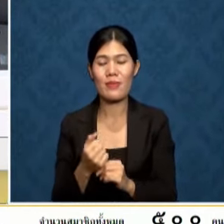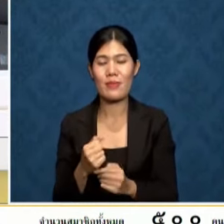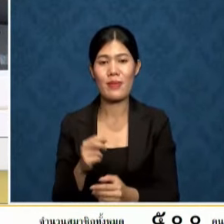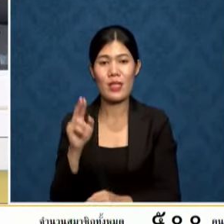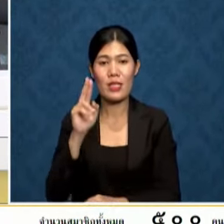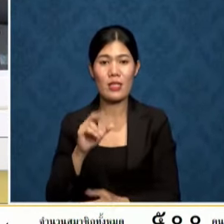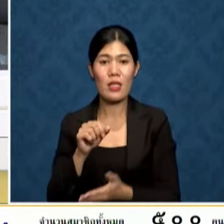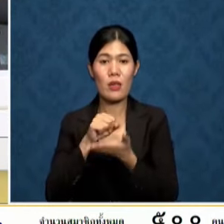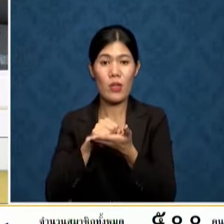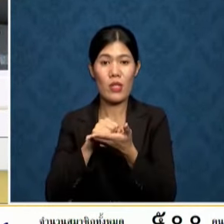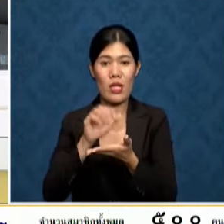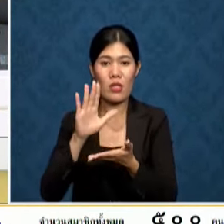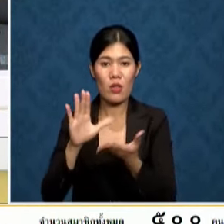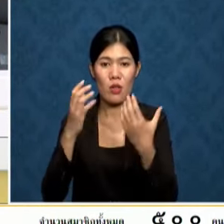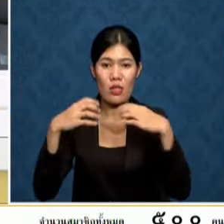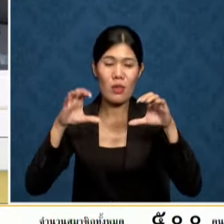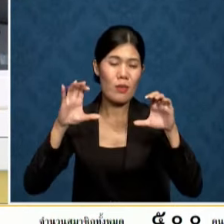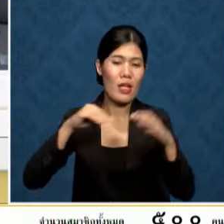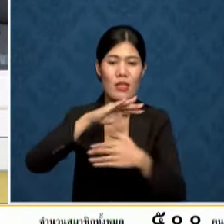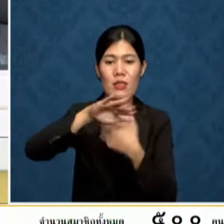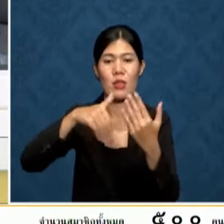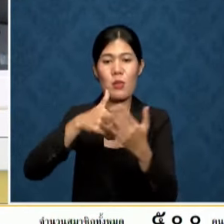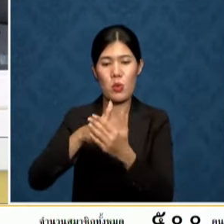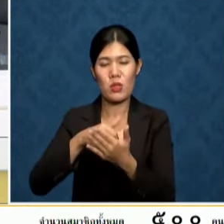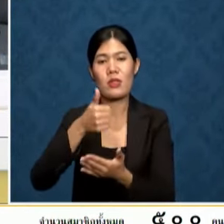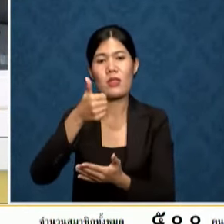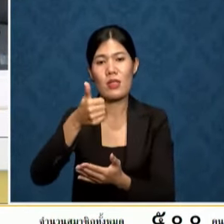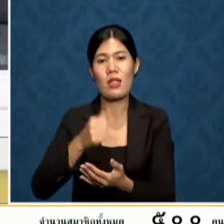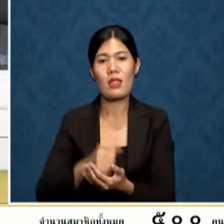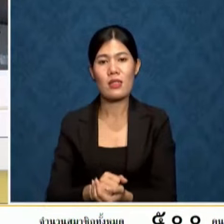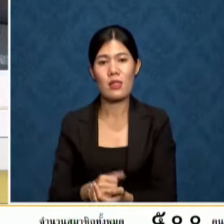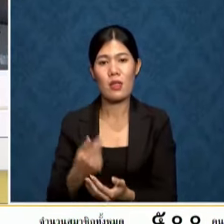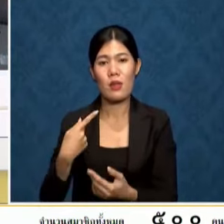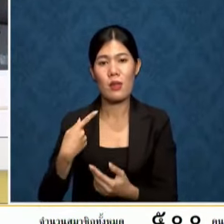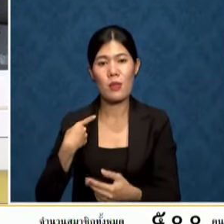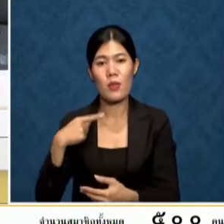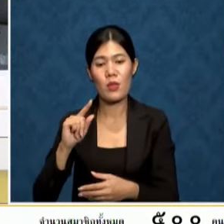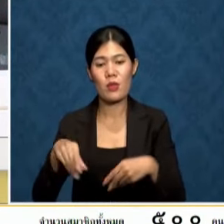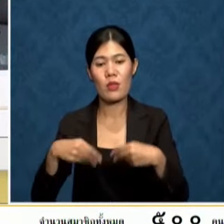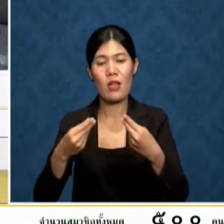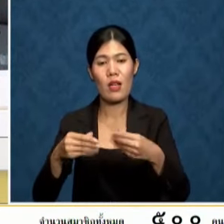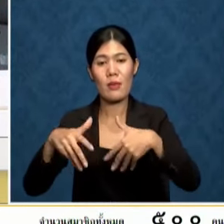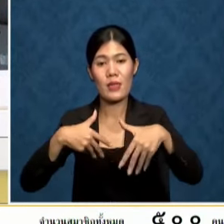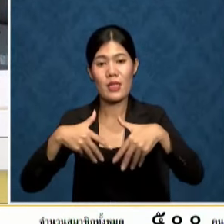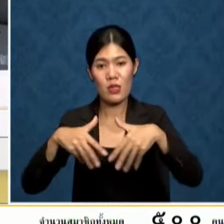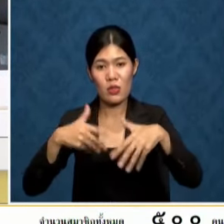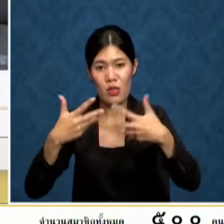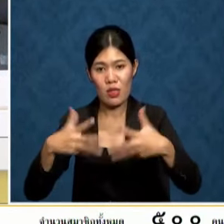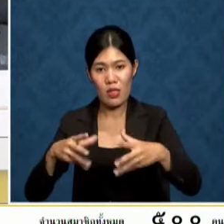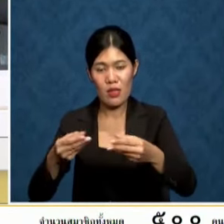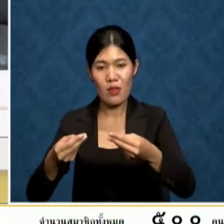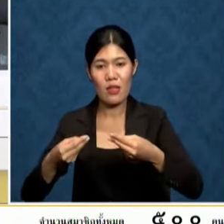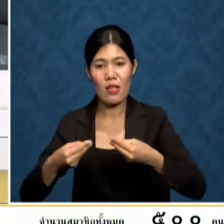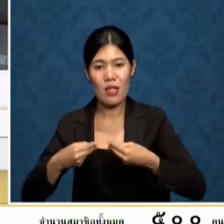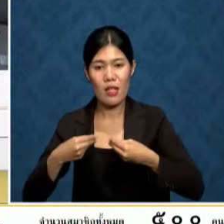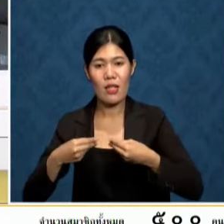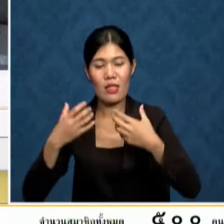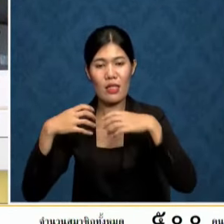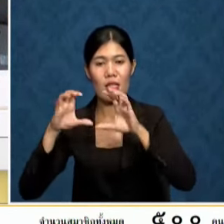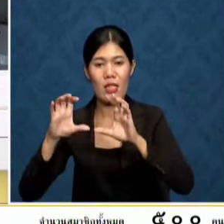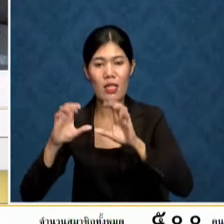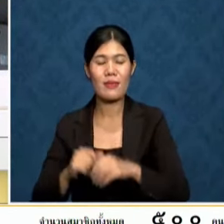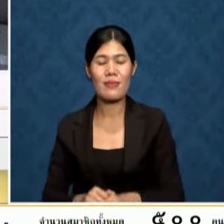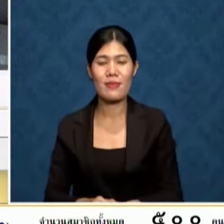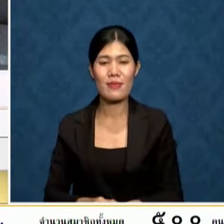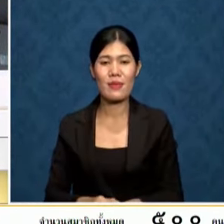ของรัฐได้ทุกประเภทนี่คือประโยชน์ของประชาชนและประโยชน์ของรัฐอย่างมหาศาลการทำธุรกรรมกับรัฐก็